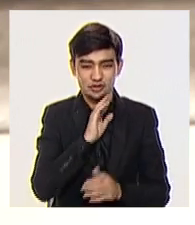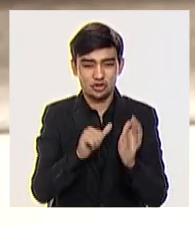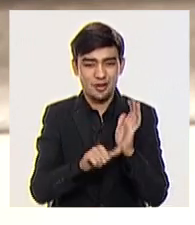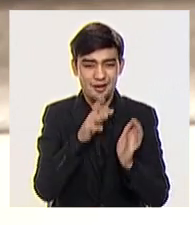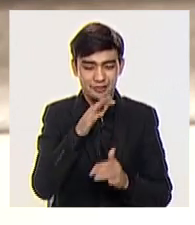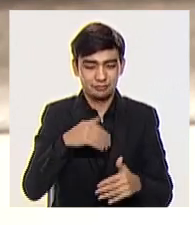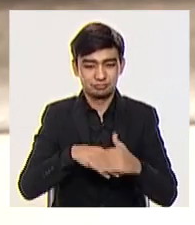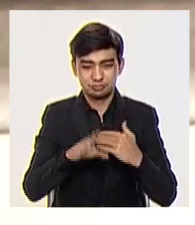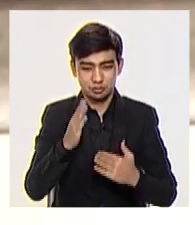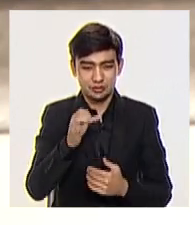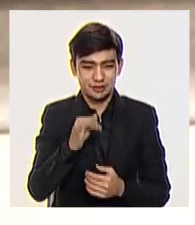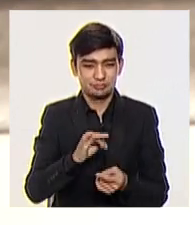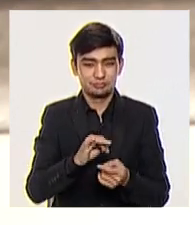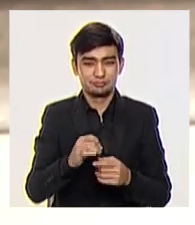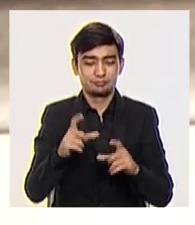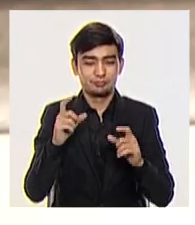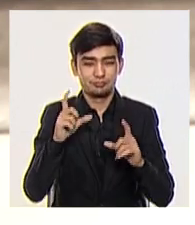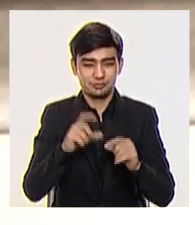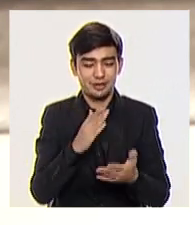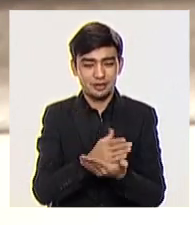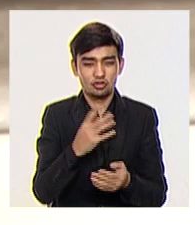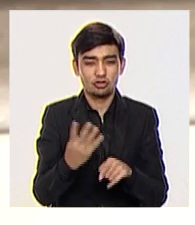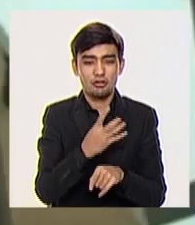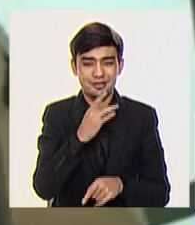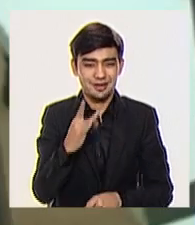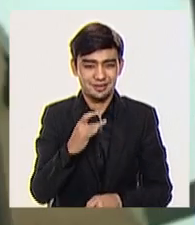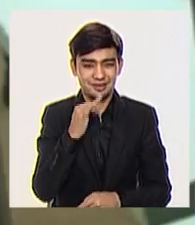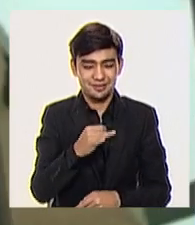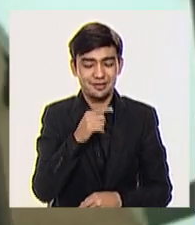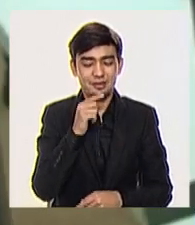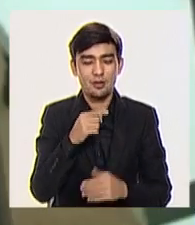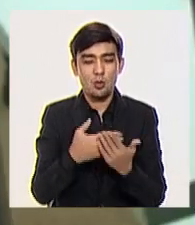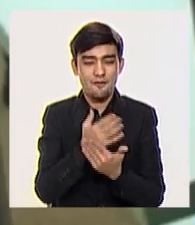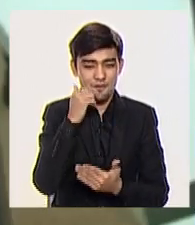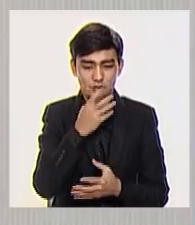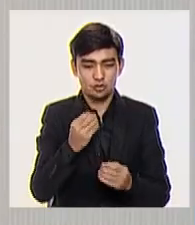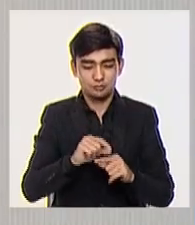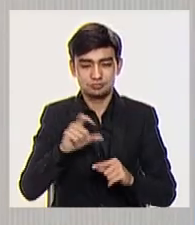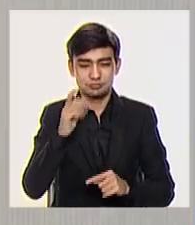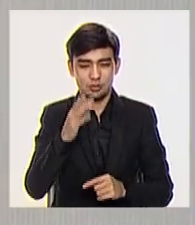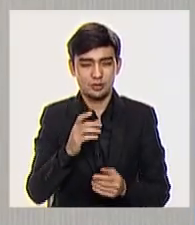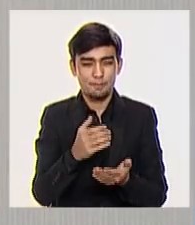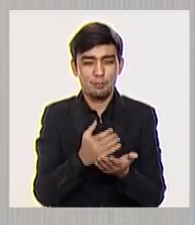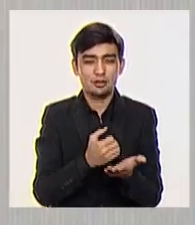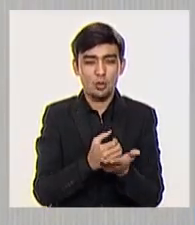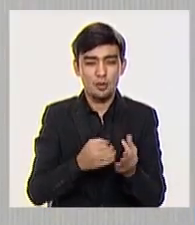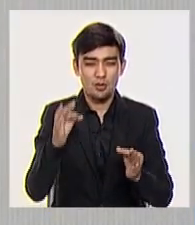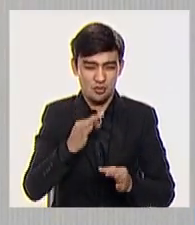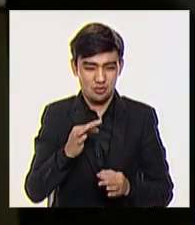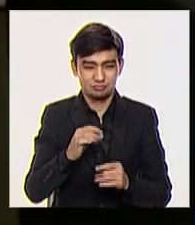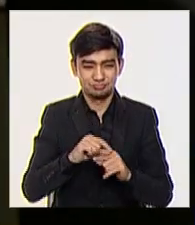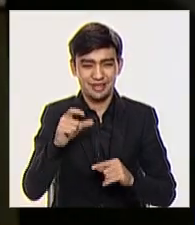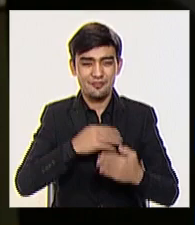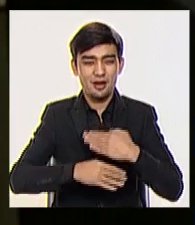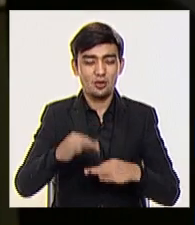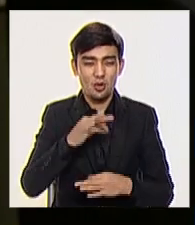лет. Этот порог сдвигается на полгода, вот уже в четвертый раз. Также в новом году увеличится пособие по инвалидности и по